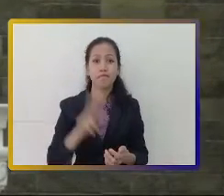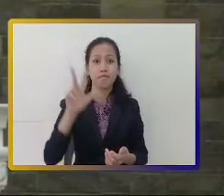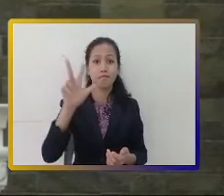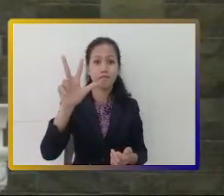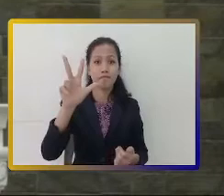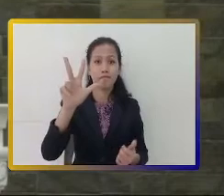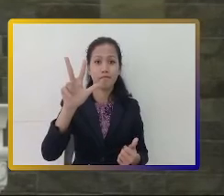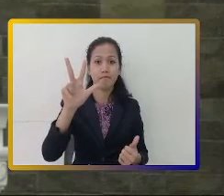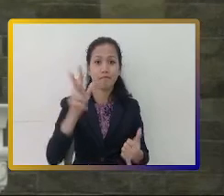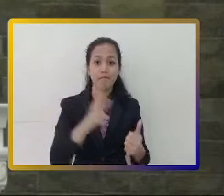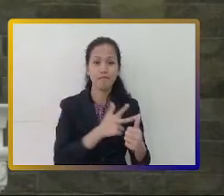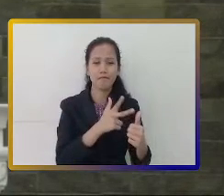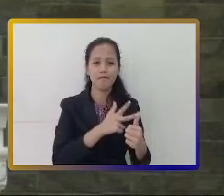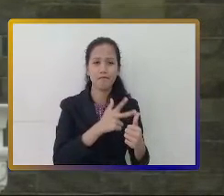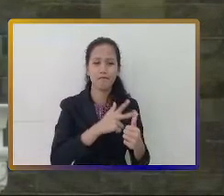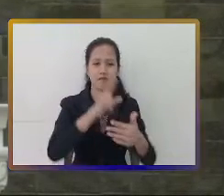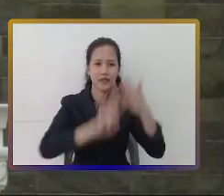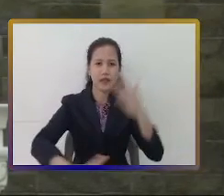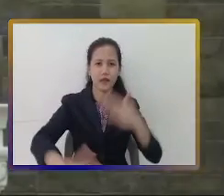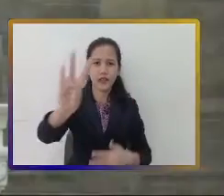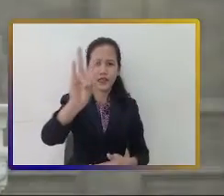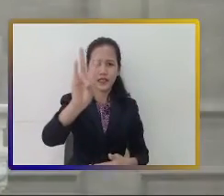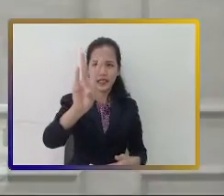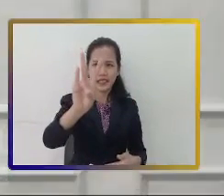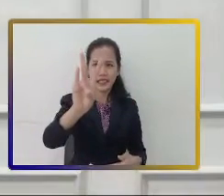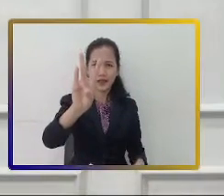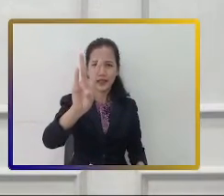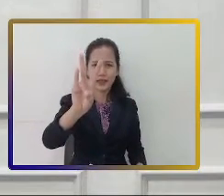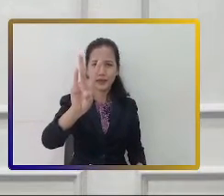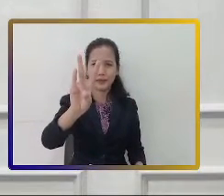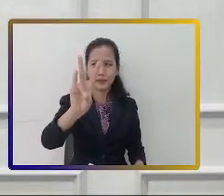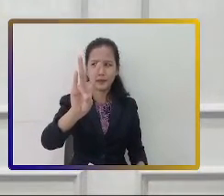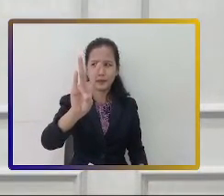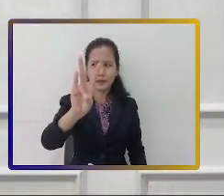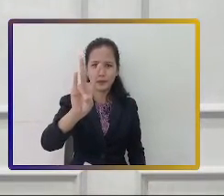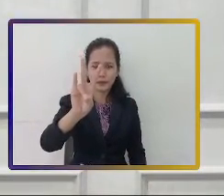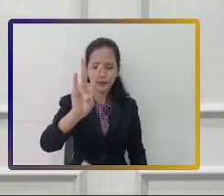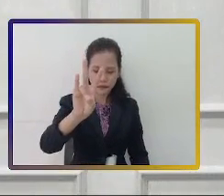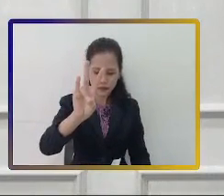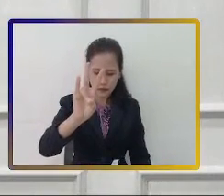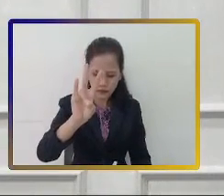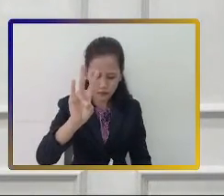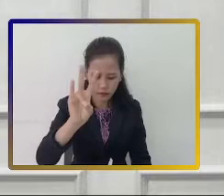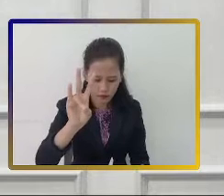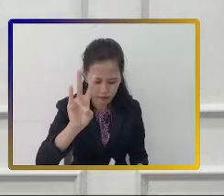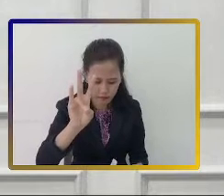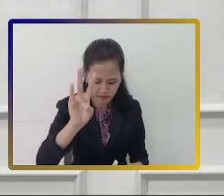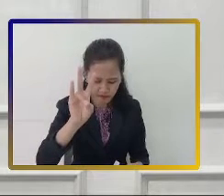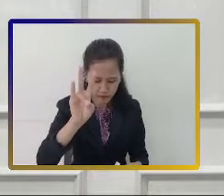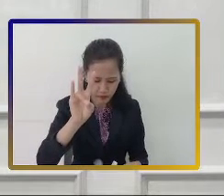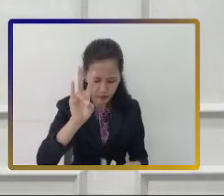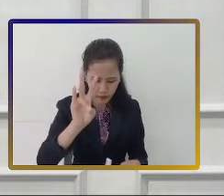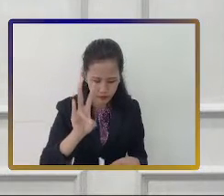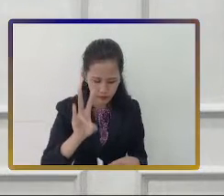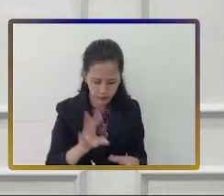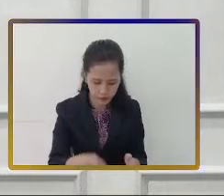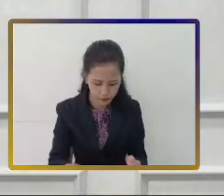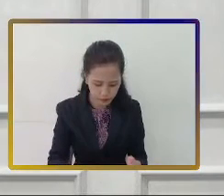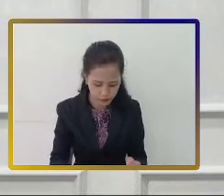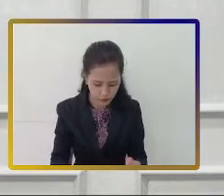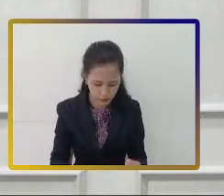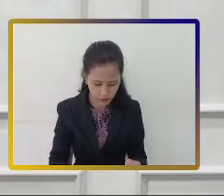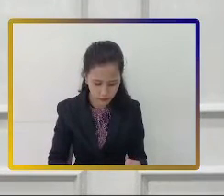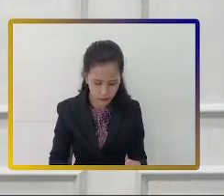number 7, that they might set their hope in God. Put your hope in